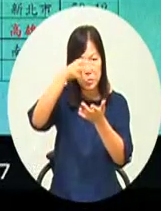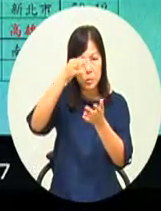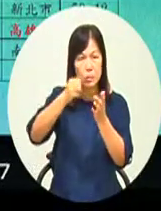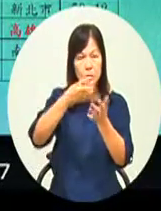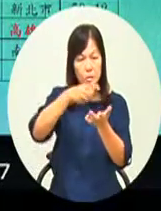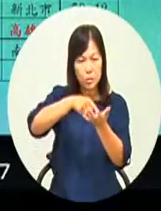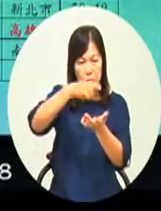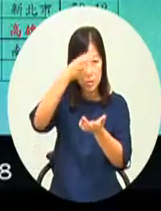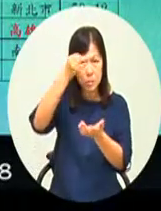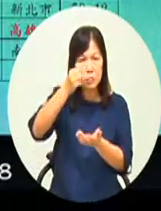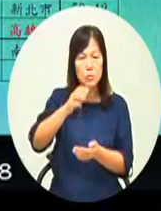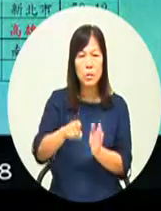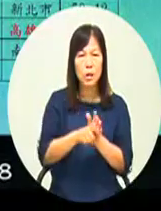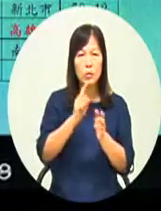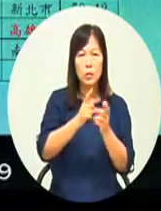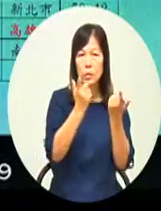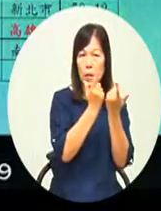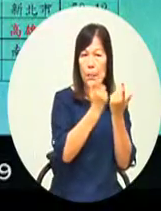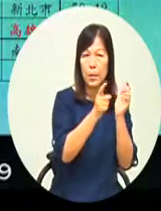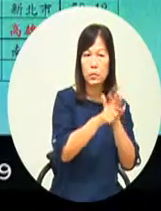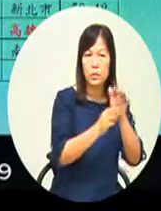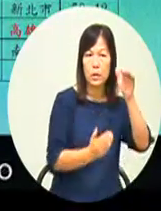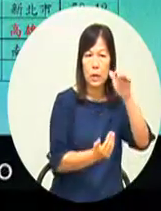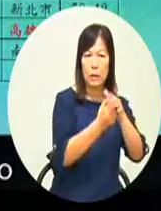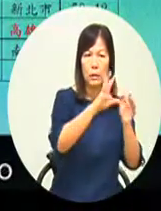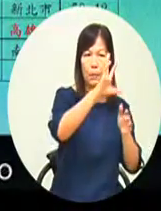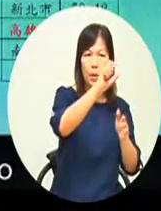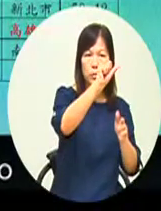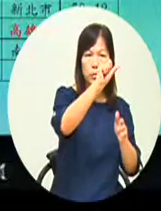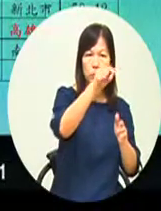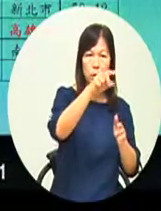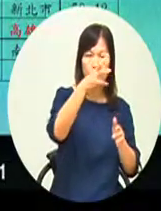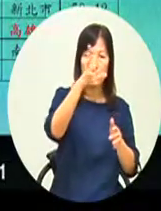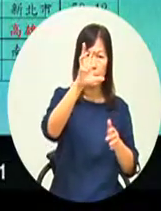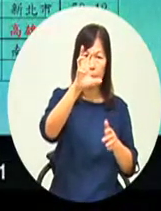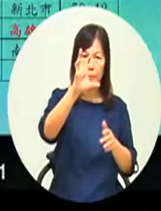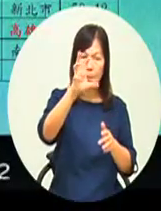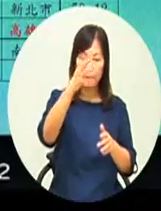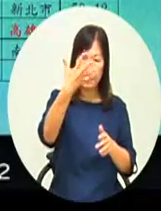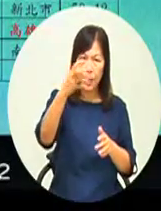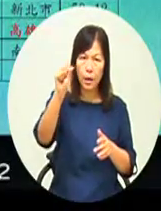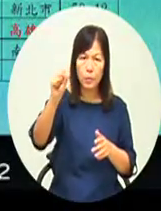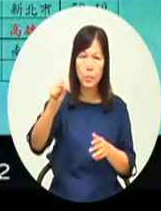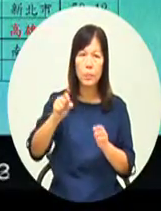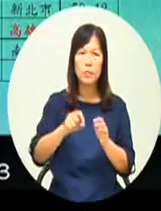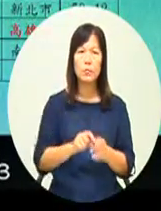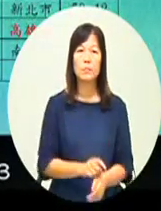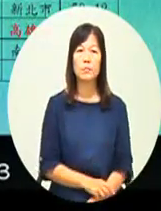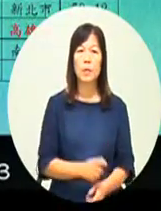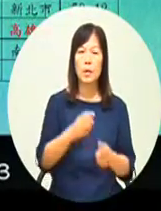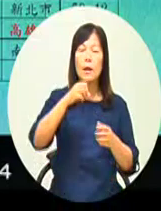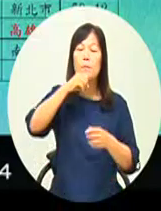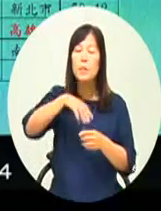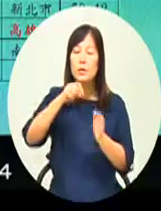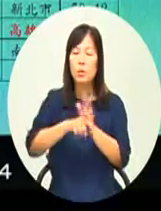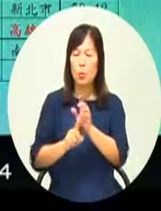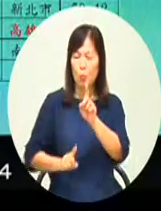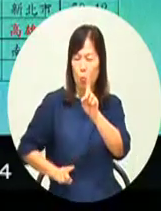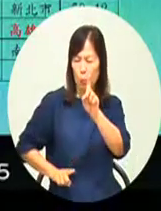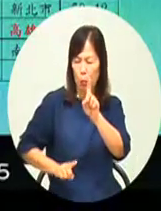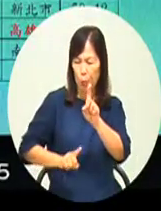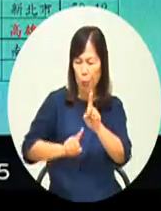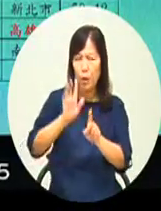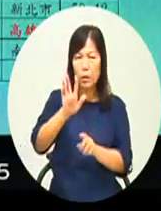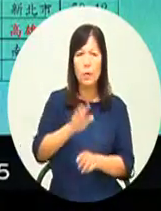次数来说啦齁，台北市就高达 85.85。然后呢是屏东其实后来有追上来啦